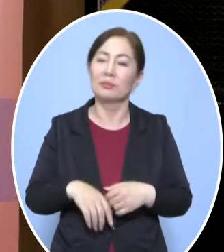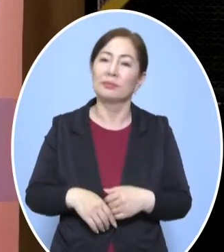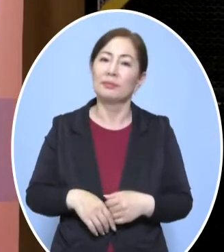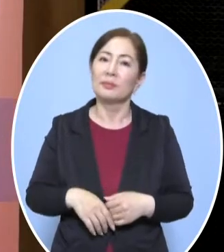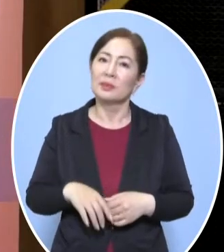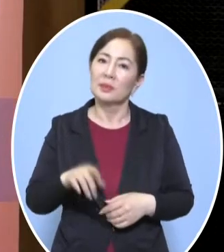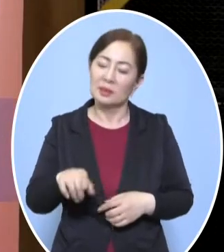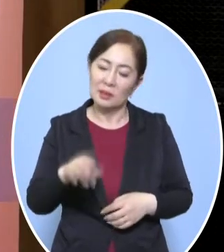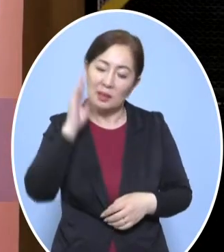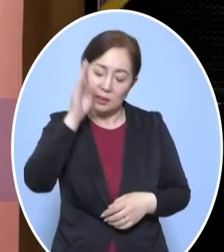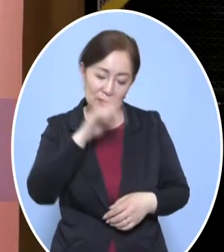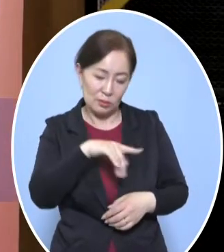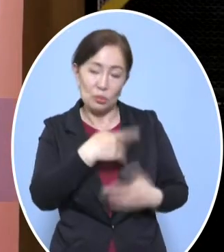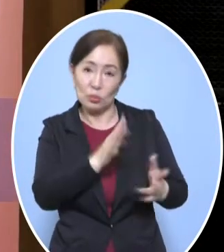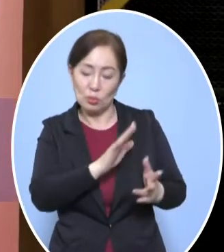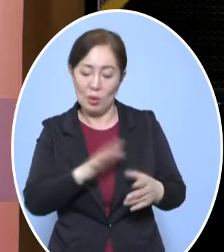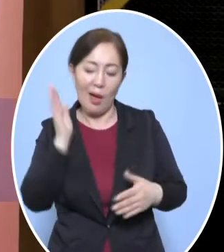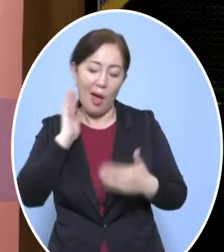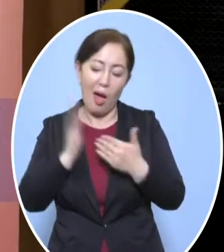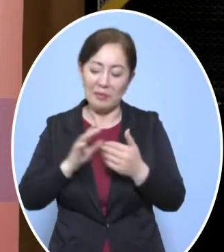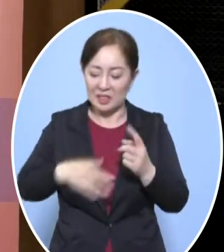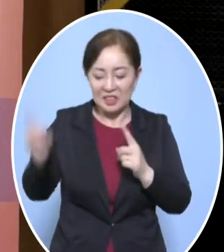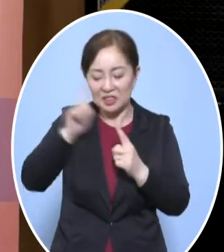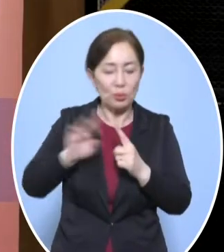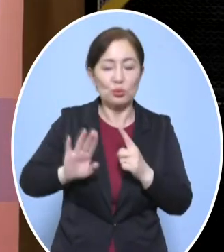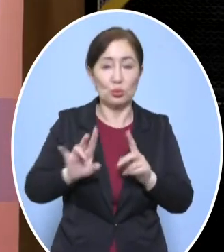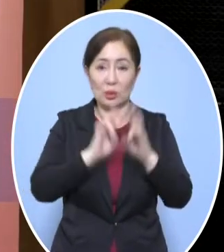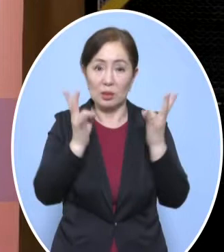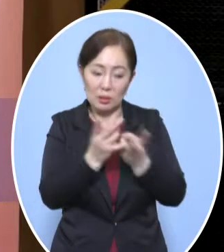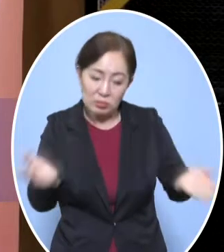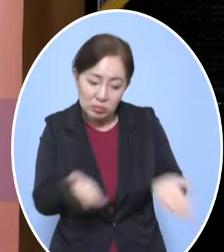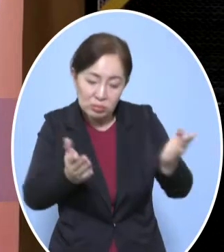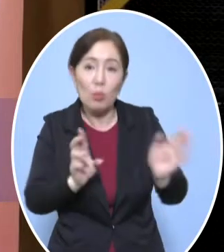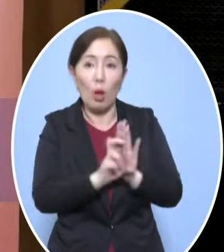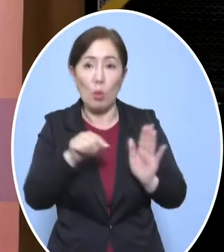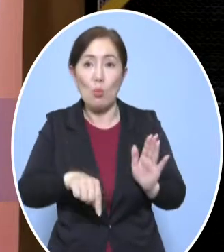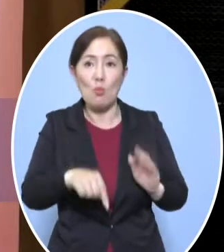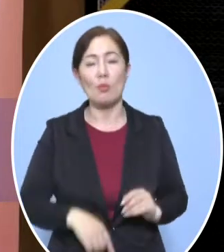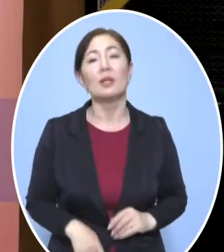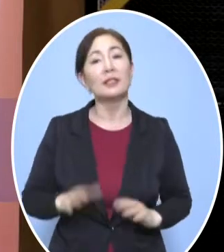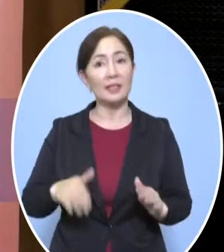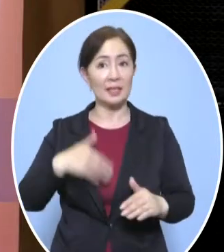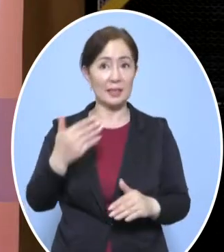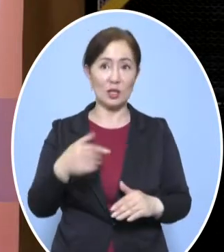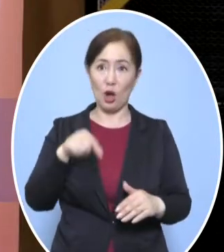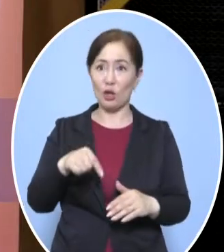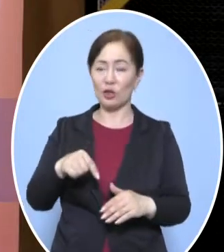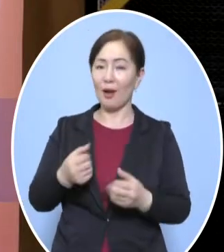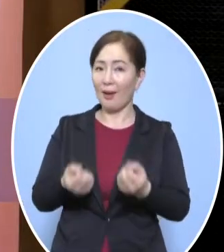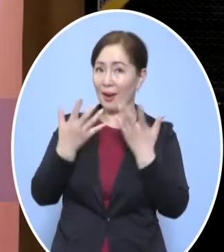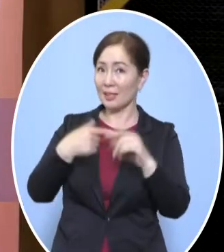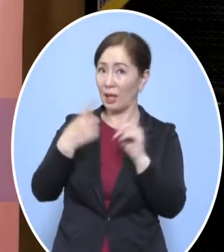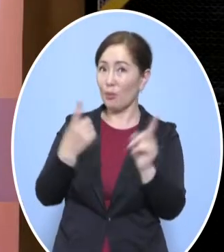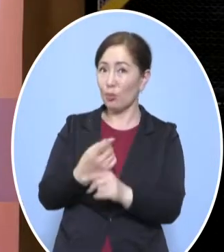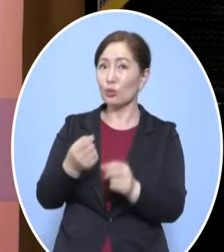бид авлахгүй. А ядаж авлигыг үйл төвчдөг ийм нийгмийг төлөвшүүлэх боломж маань байна. За цаашлаад одоо